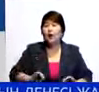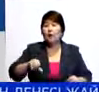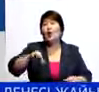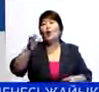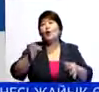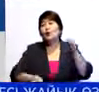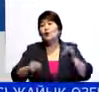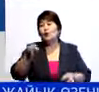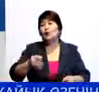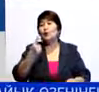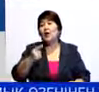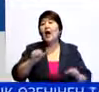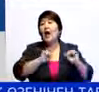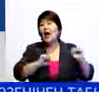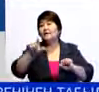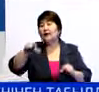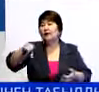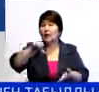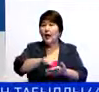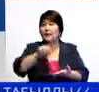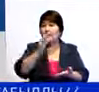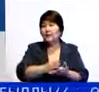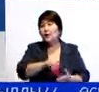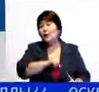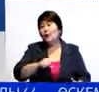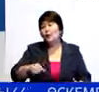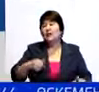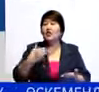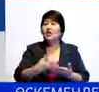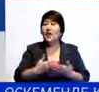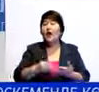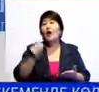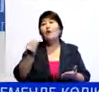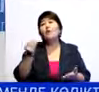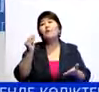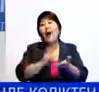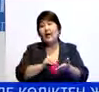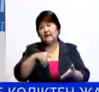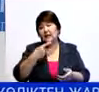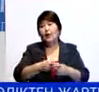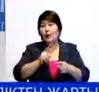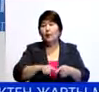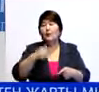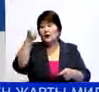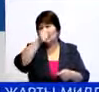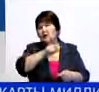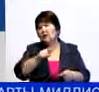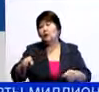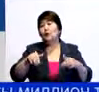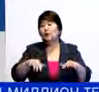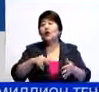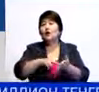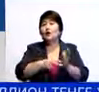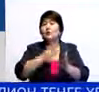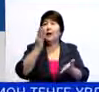судья, бір судья, адвокаттар өкілі келіп қатысып, өздерінің жаңағы бағасын айтады. Осындай біз жұмысты жыл бойы өткіземіз. Жоспарымыз